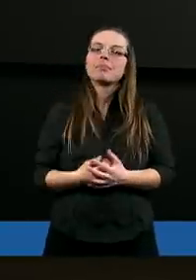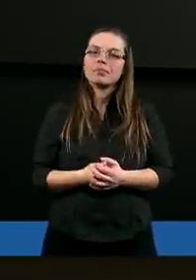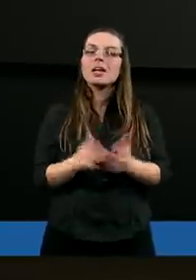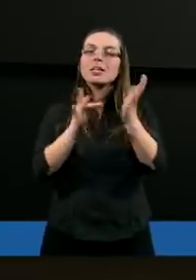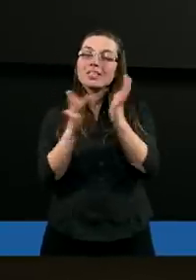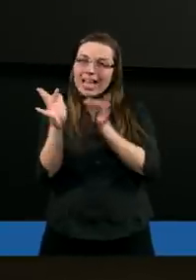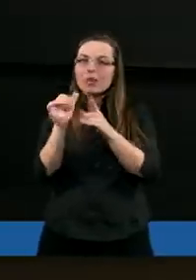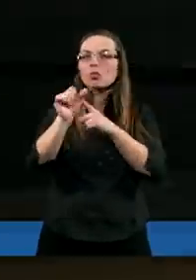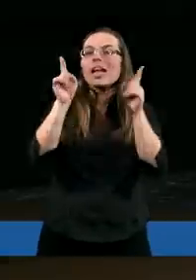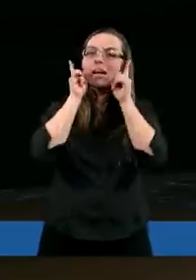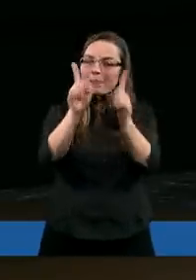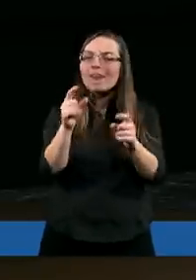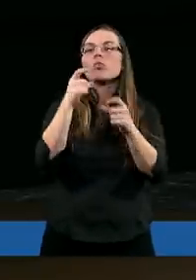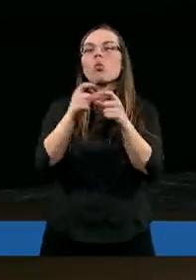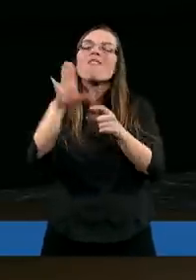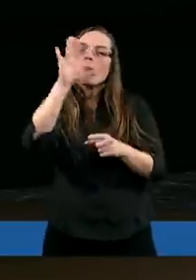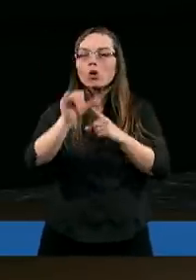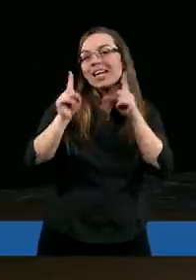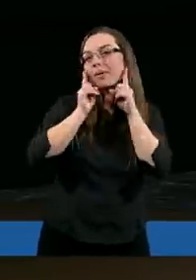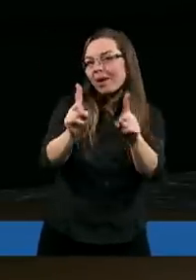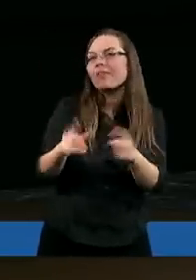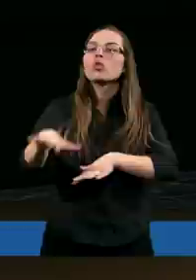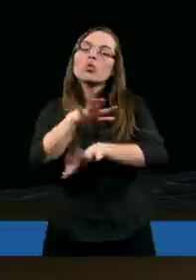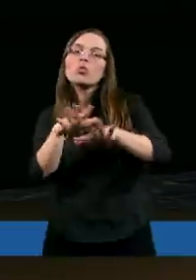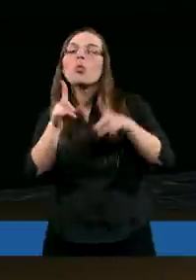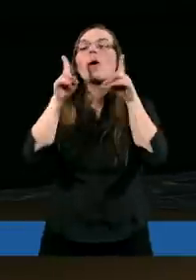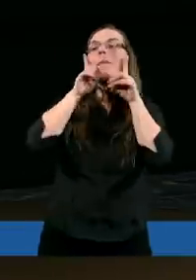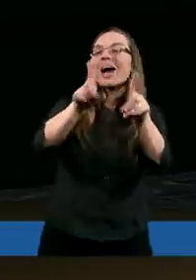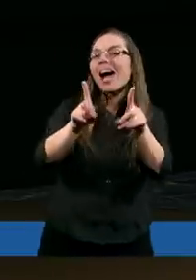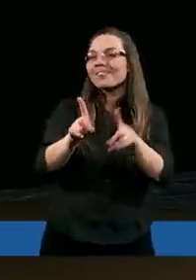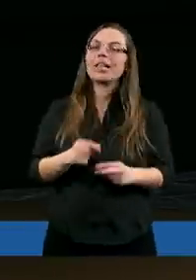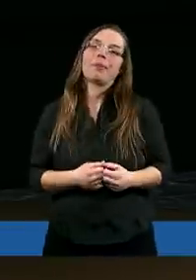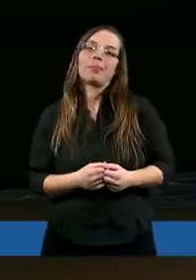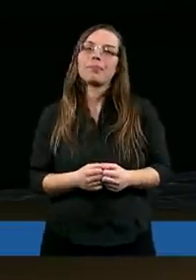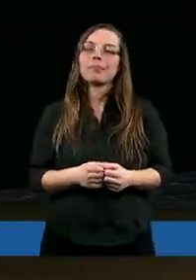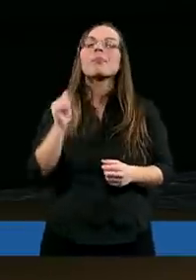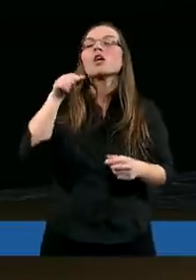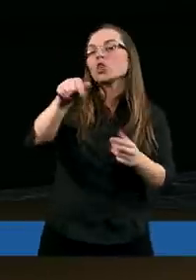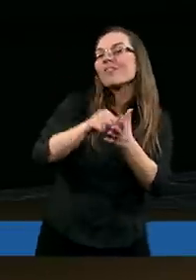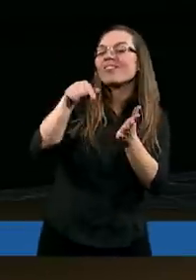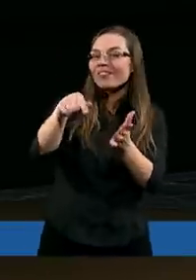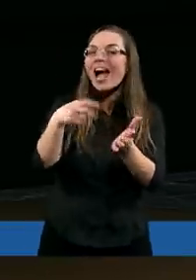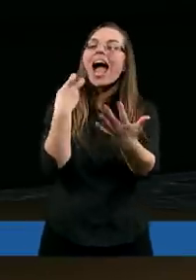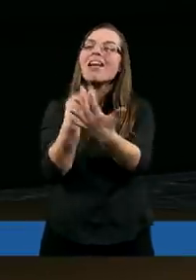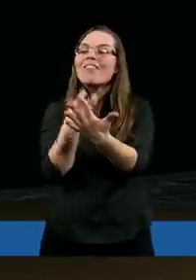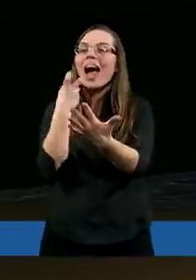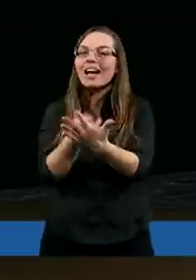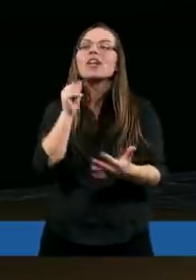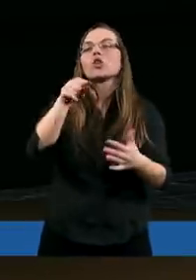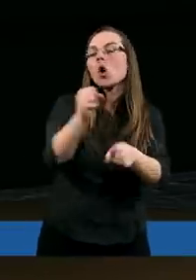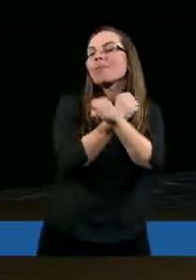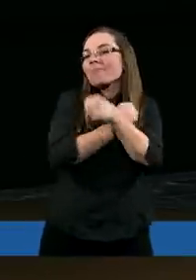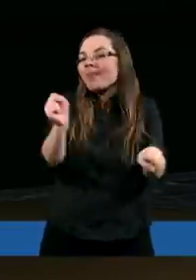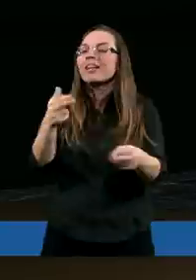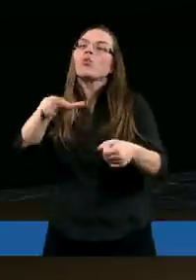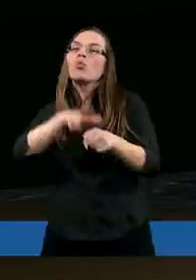Jezus jest prawdą, Słowo Boże jest prawdą, Duch prawdy. I to jest ta Ewangelia i to zbawienie, które mamy